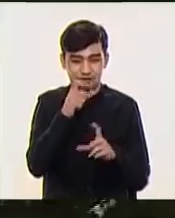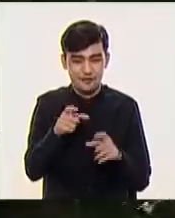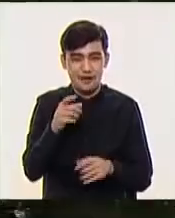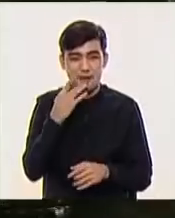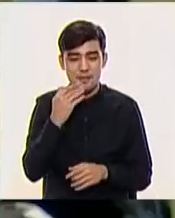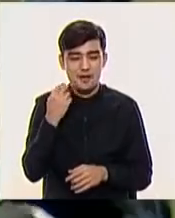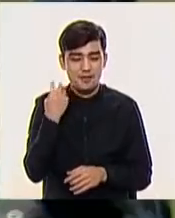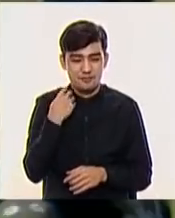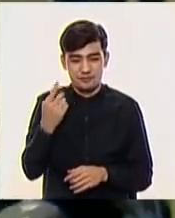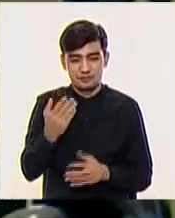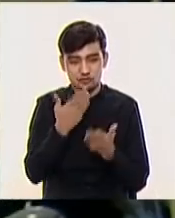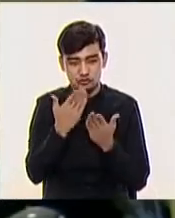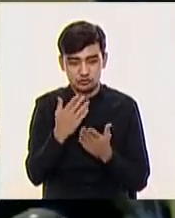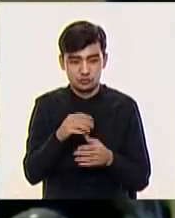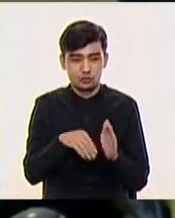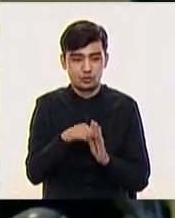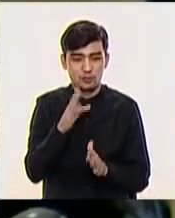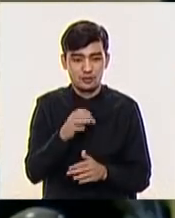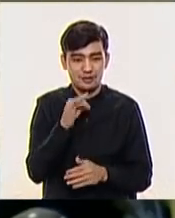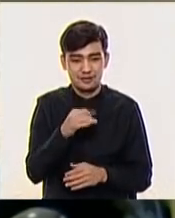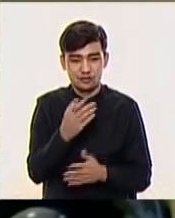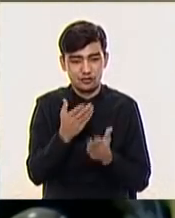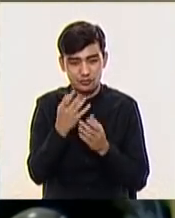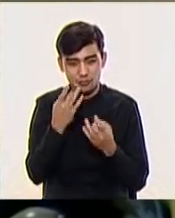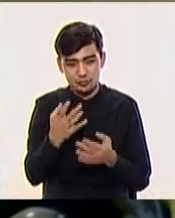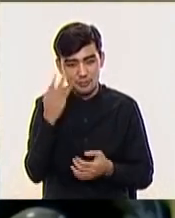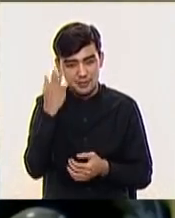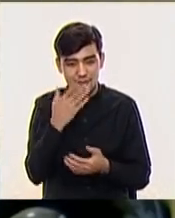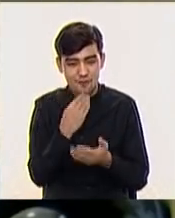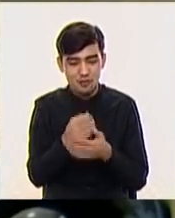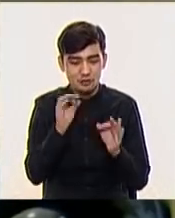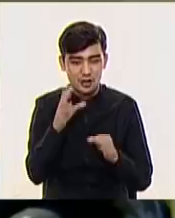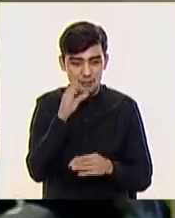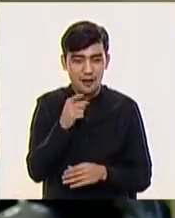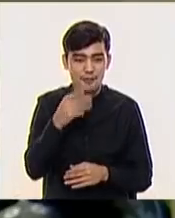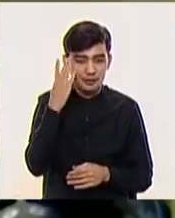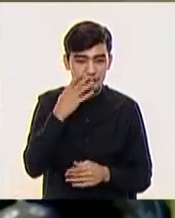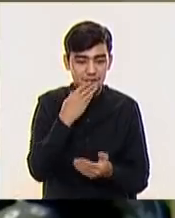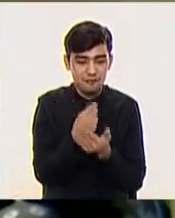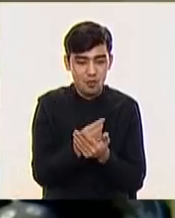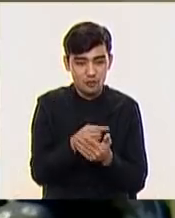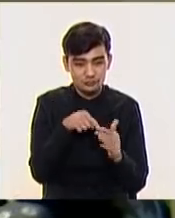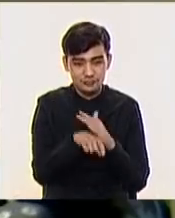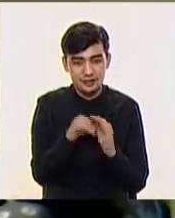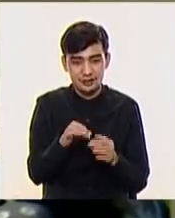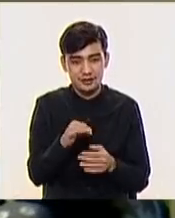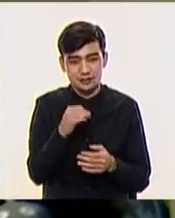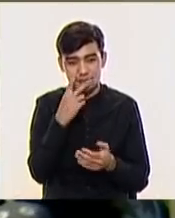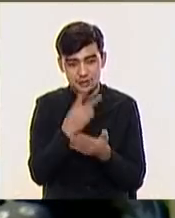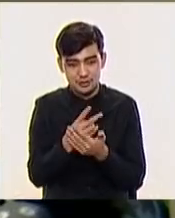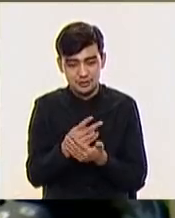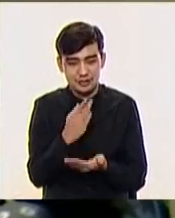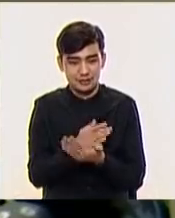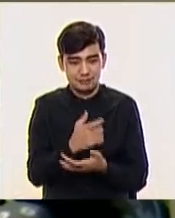үйренуге кеңес береді. Кітапқа оқырман сын айта алмайды, ол тек пікір айта алады. Және ол пікірдің өзінің пікірді жеткізу әдебі бар.